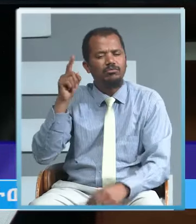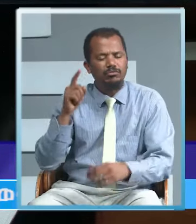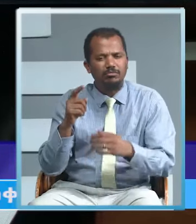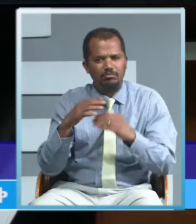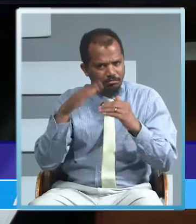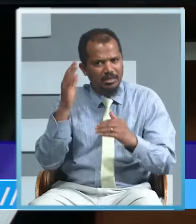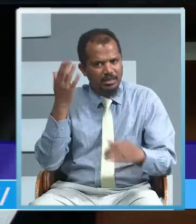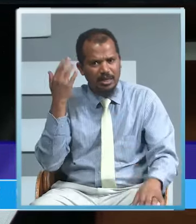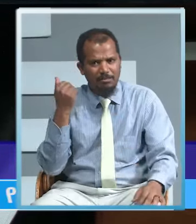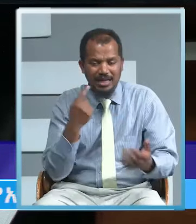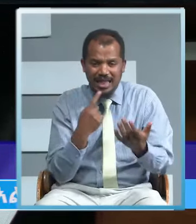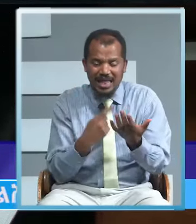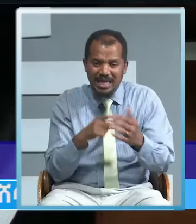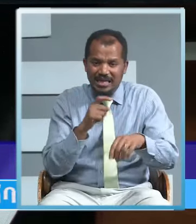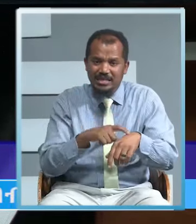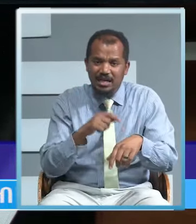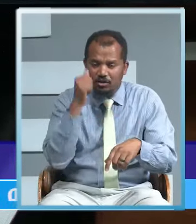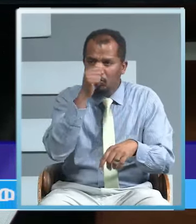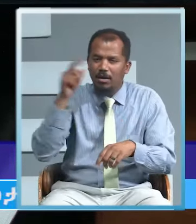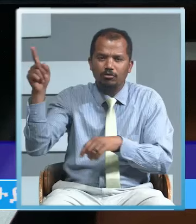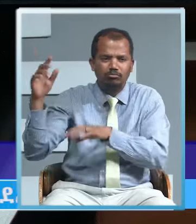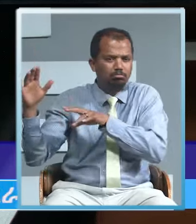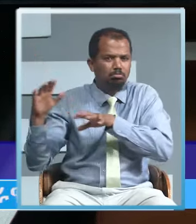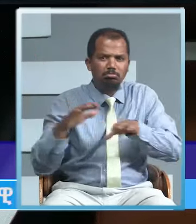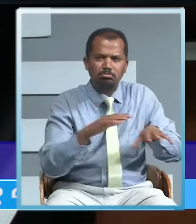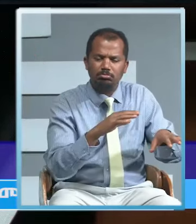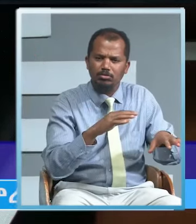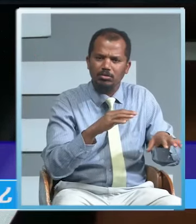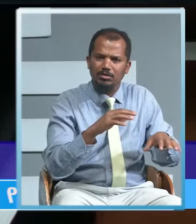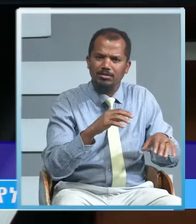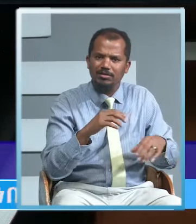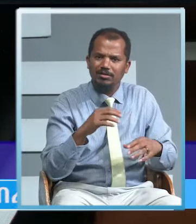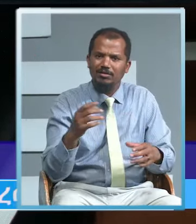ጊዜ ስለነበረ ይሄኔ ነው ኢትዮጵያን ወሮ አገር መውሰድ